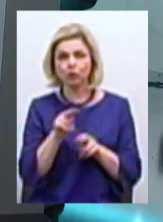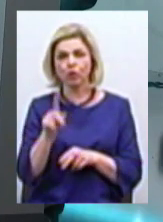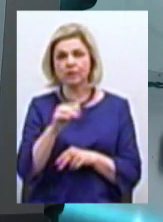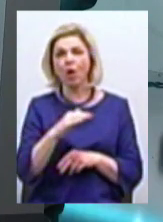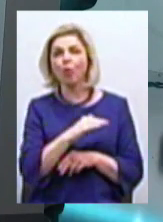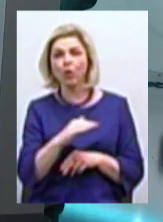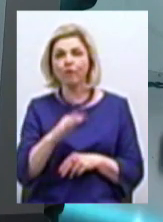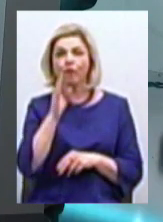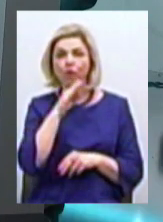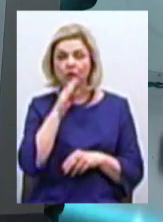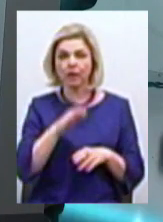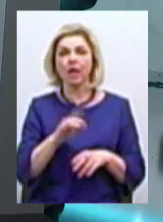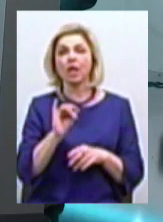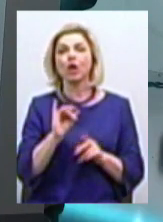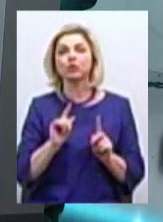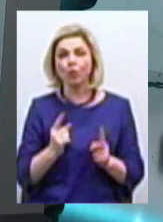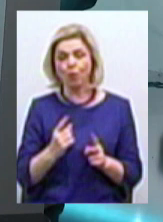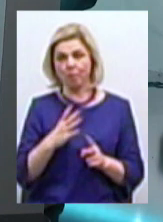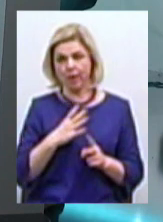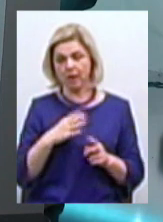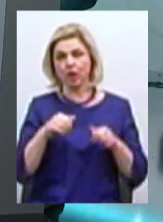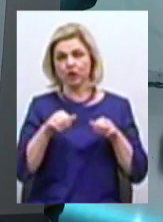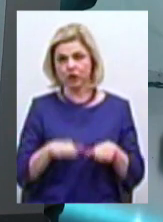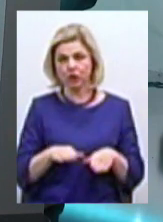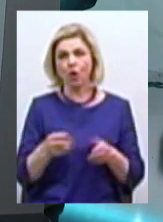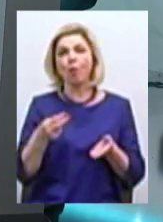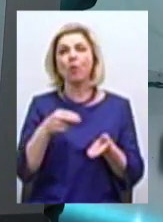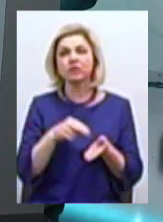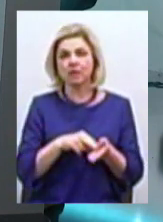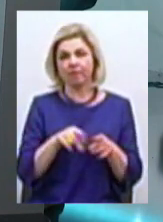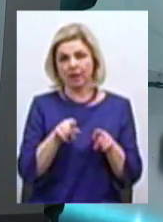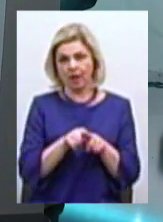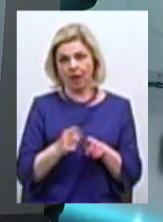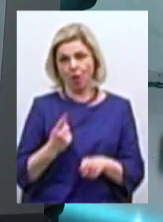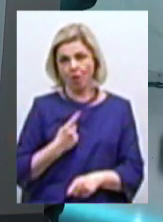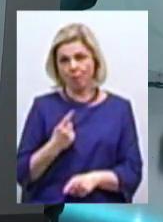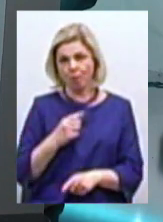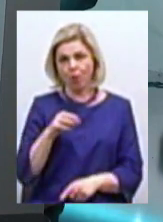рівнем води, і чому взагалі було прийнято рішення встановити подібний пост?